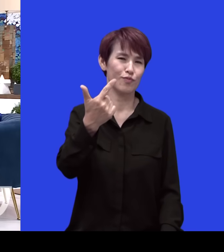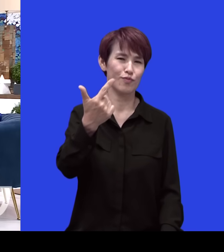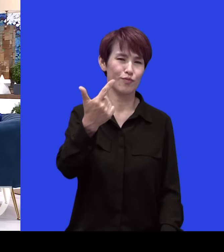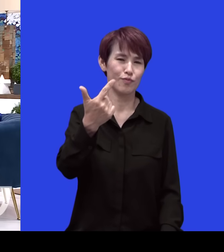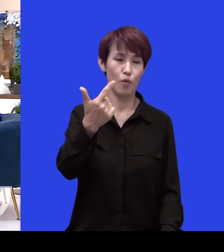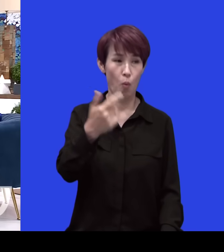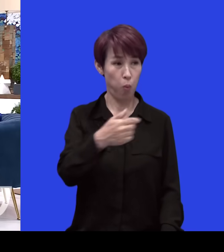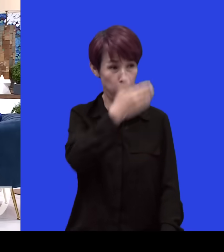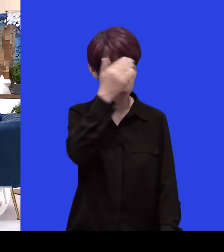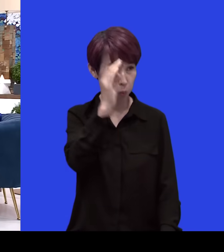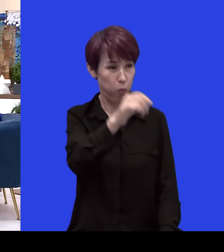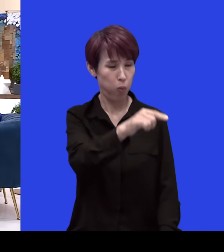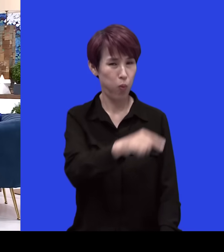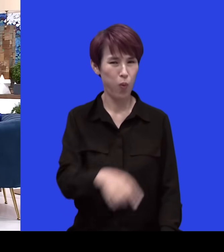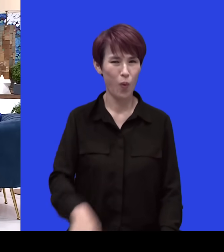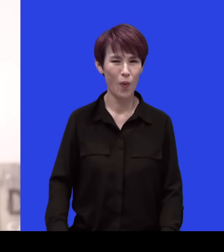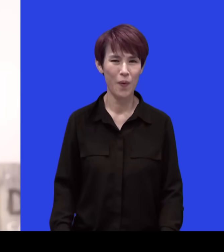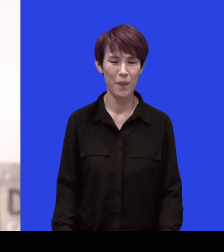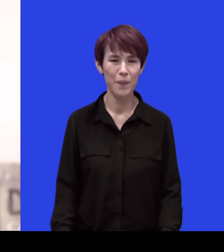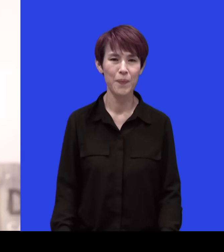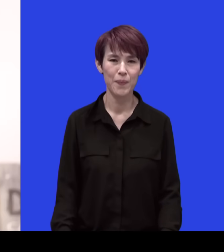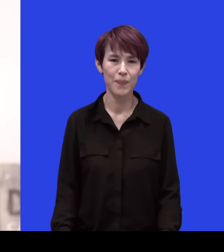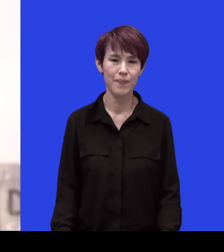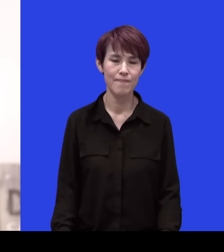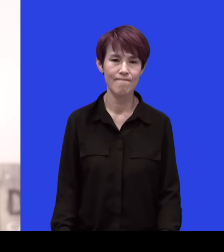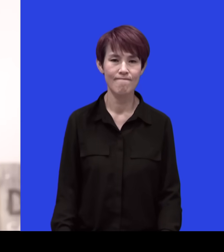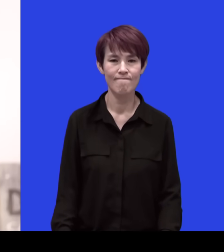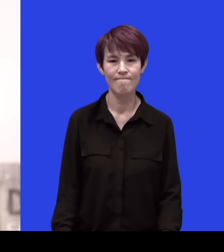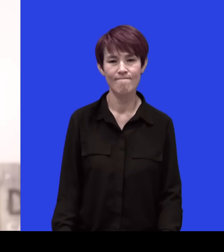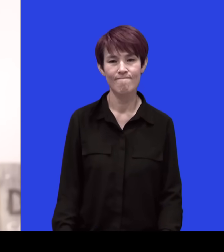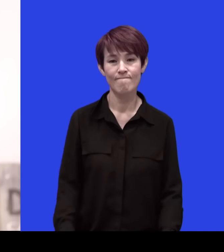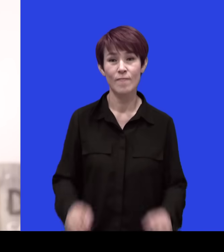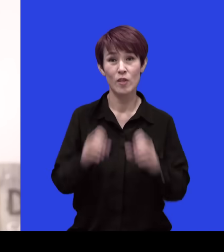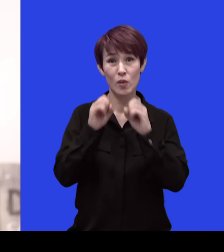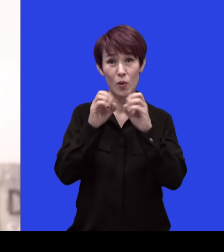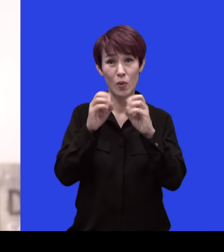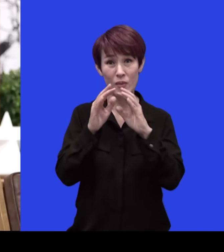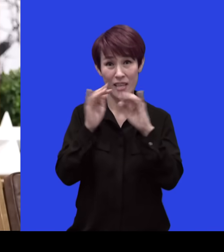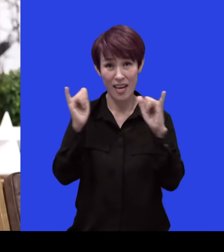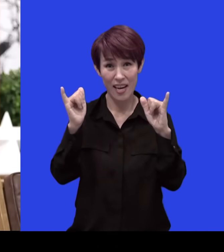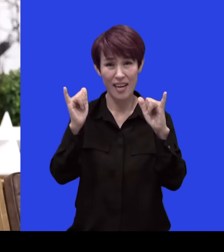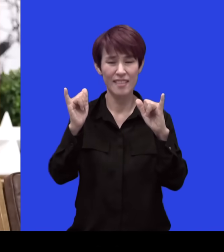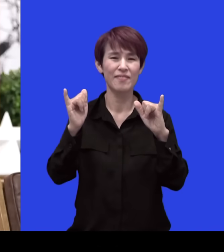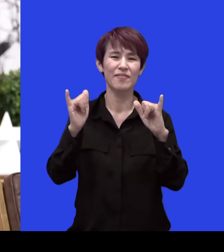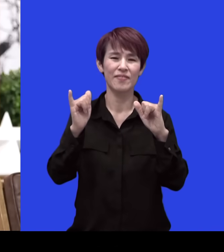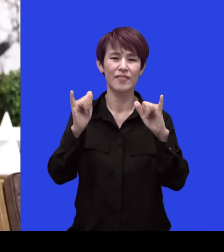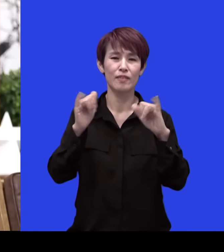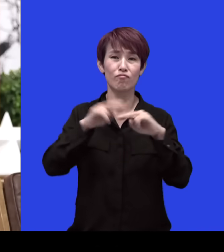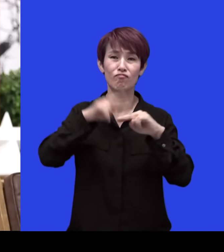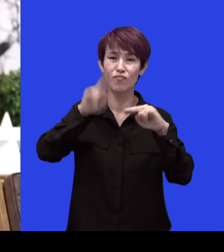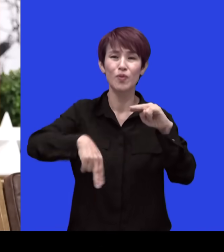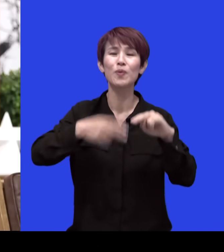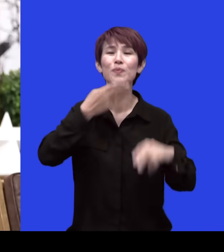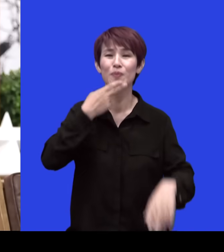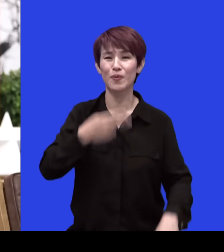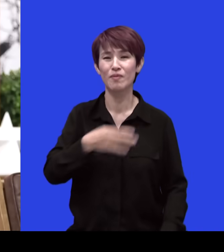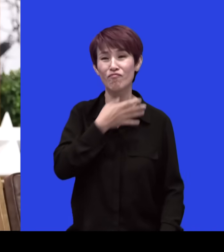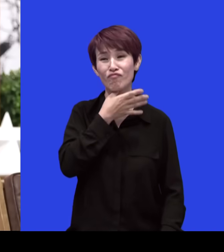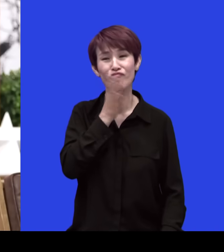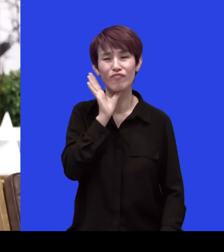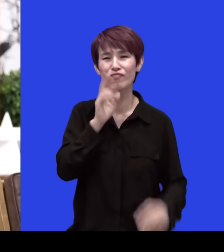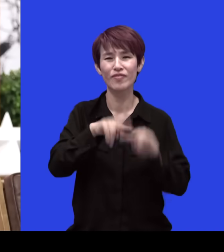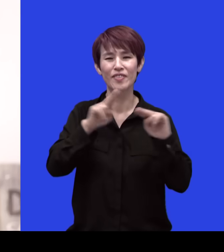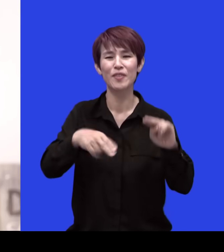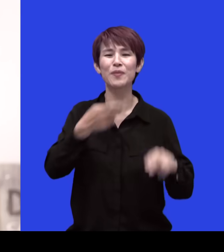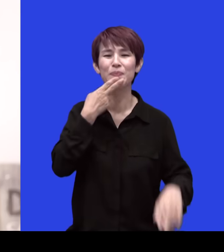예. 어유 젊어 보이시는데. 진짜 뭐 선교사는 정년이 정년이 없어요. 없다. 왜 정년이